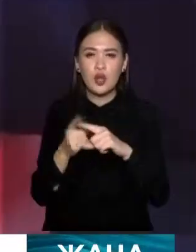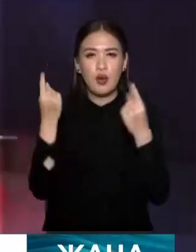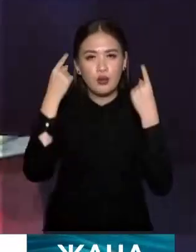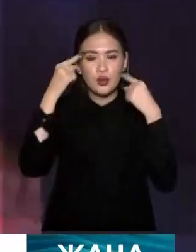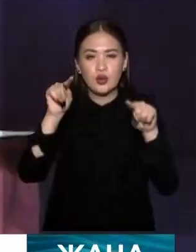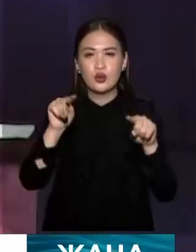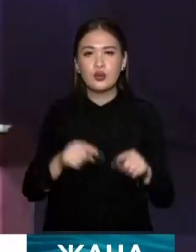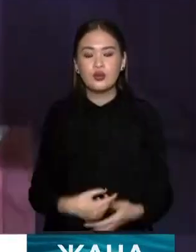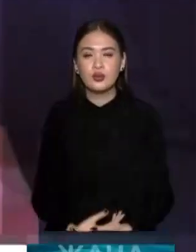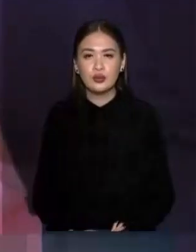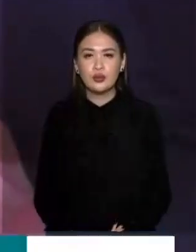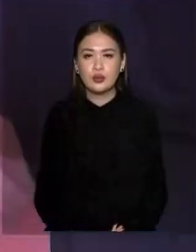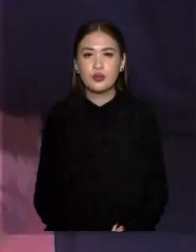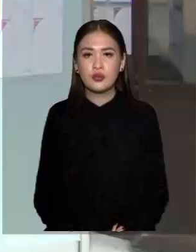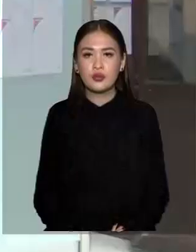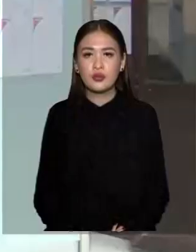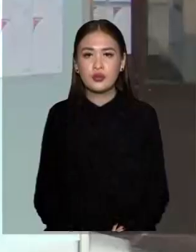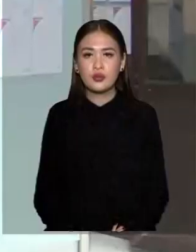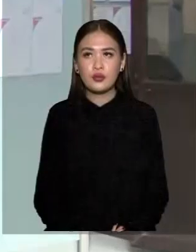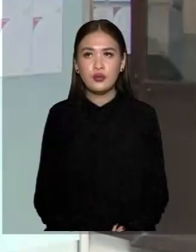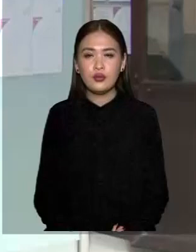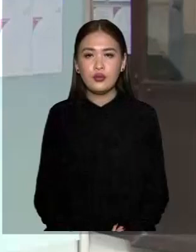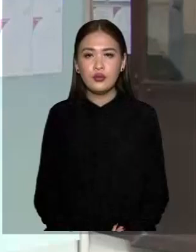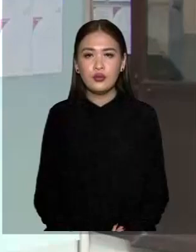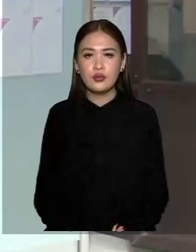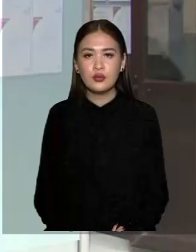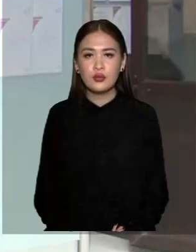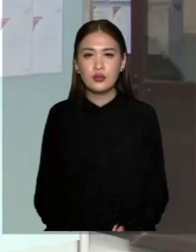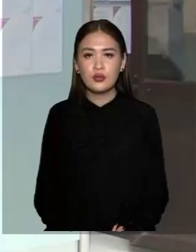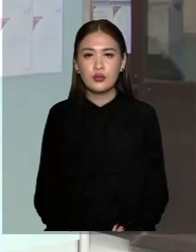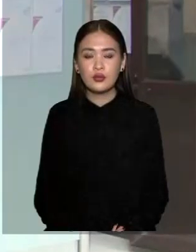жатыр. Нысаналы Ағыл, Алмат Меңдібаев, Төлеген Бесембаев, жаңа уақыт.